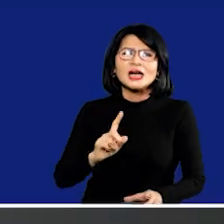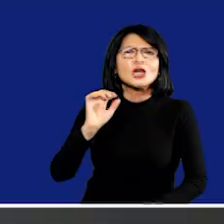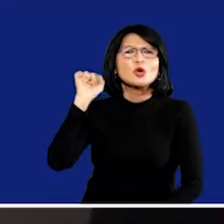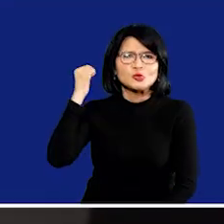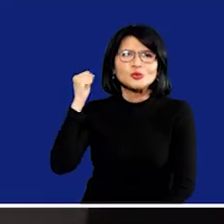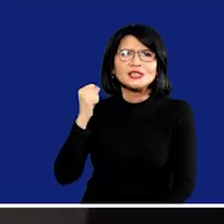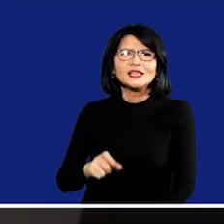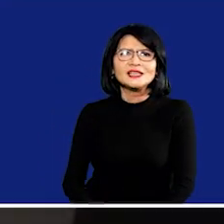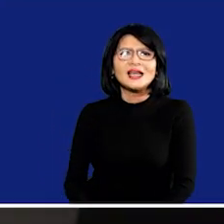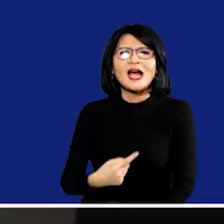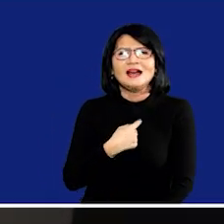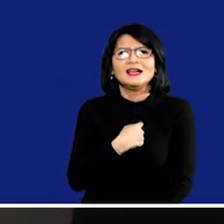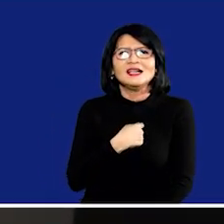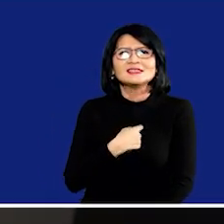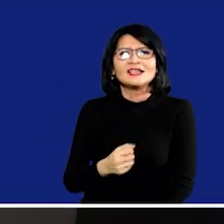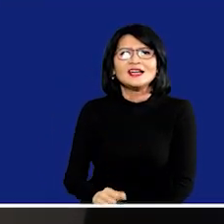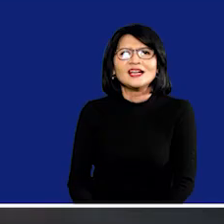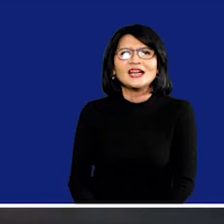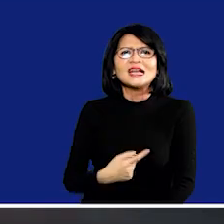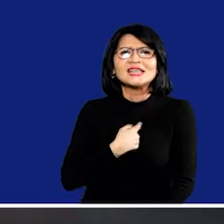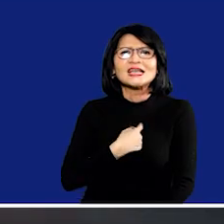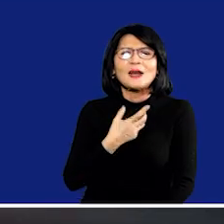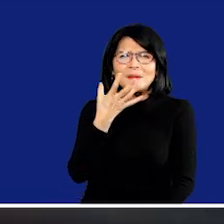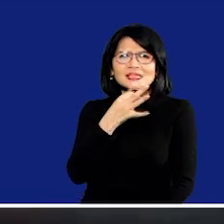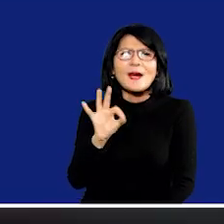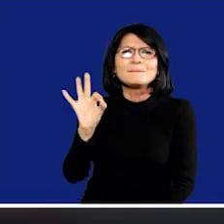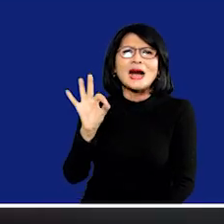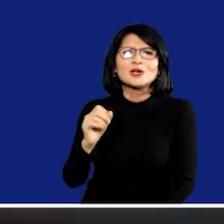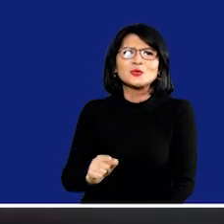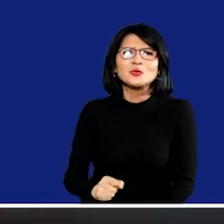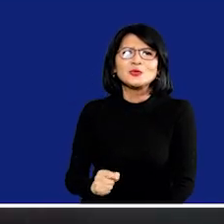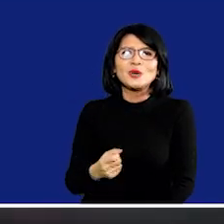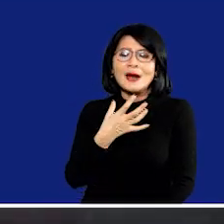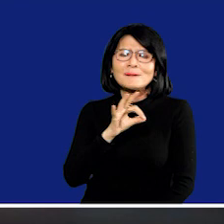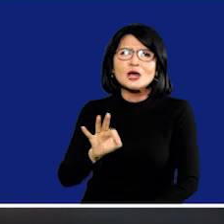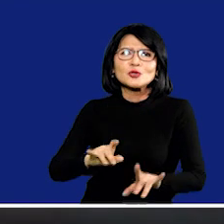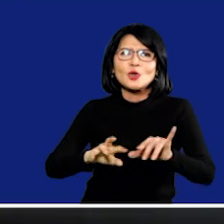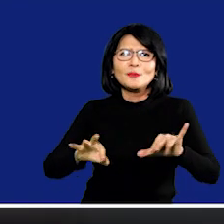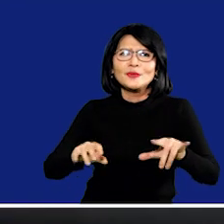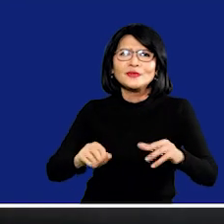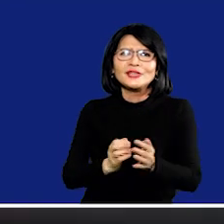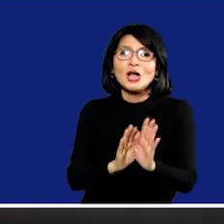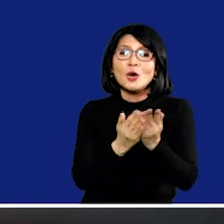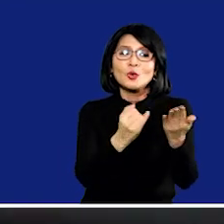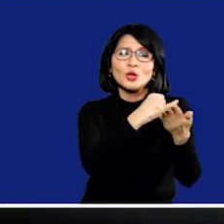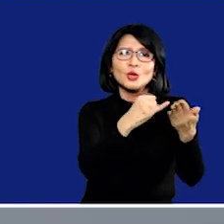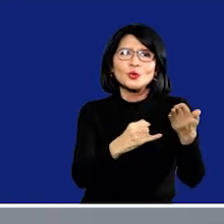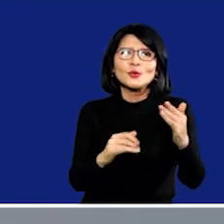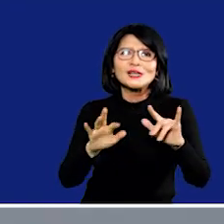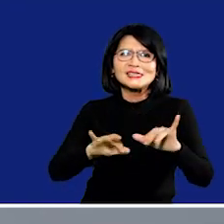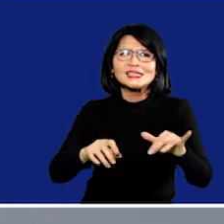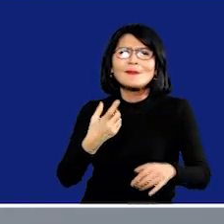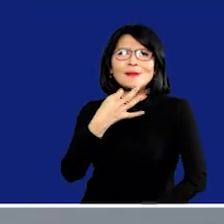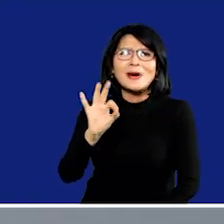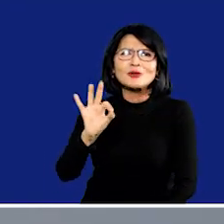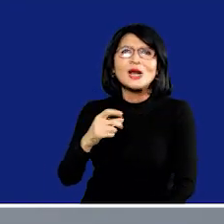Kalau tantangan kesulitan sih ya, karena yang namanya saya masih pemula dalam masalah mendigitalisasikan komik,